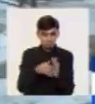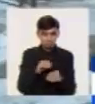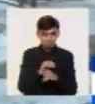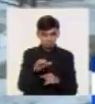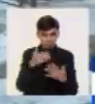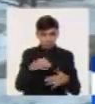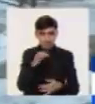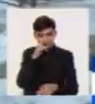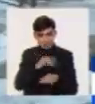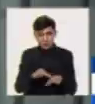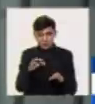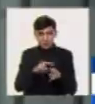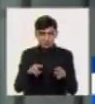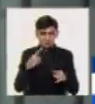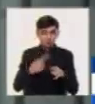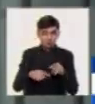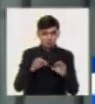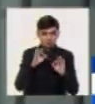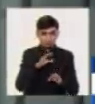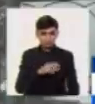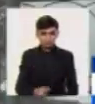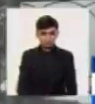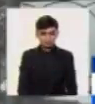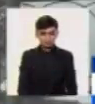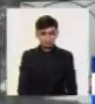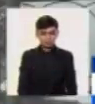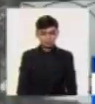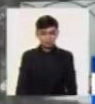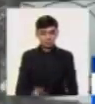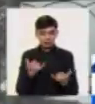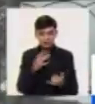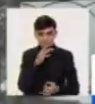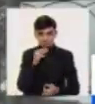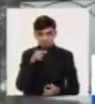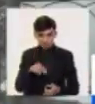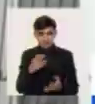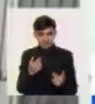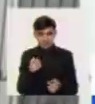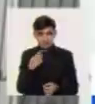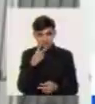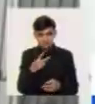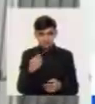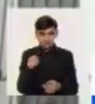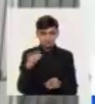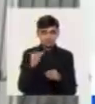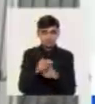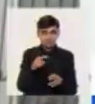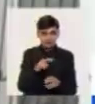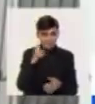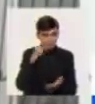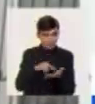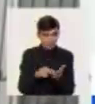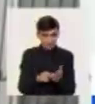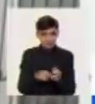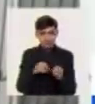Ал әкімдіктегілер жағдайды былай түсіндірді. Төтенше жағдайына қарамастан, біз алдында орнатылған жаңағы